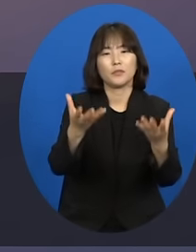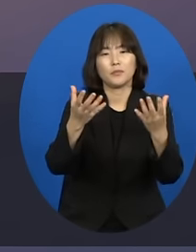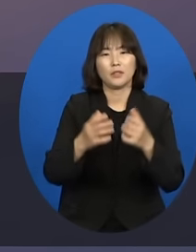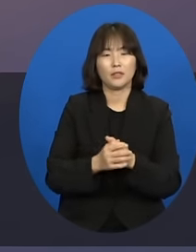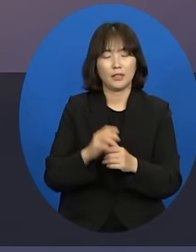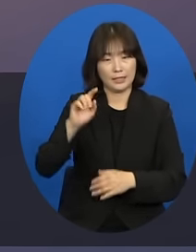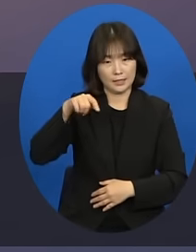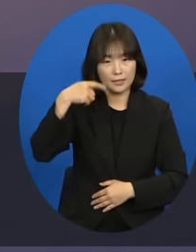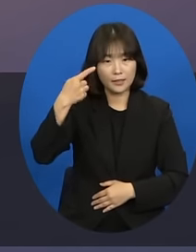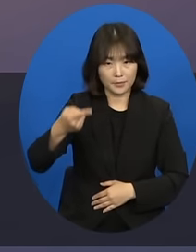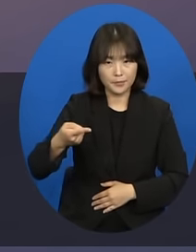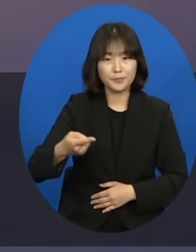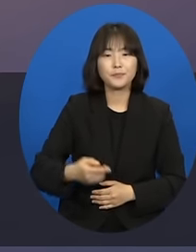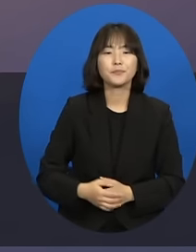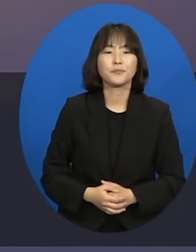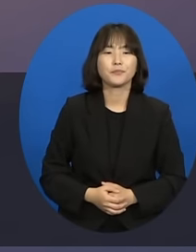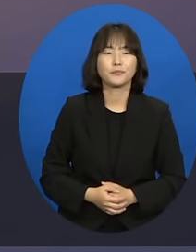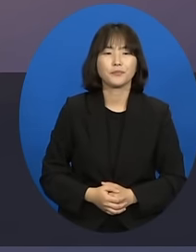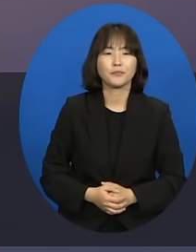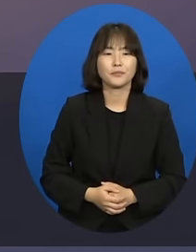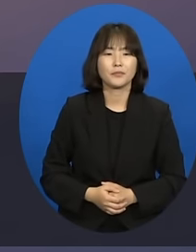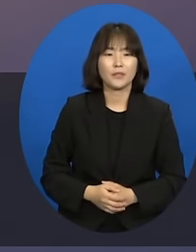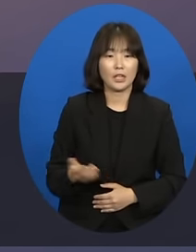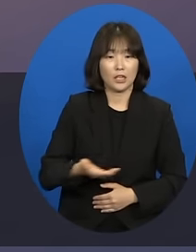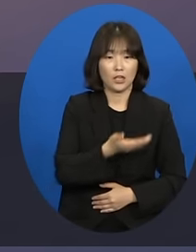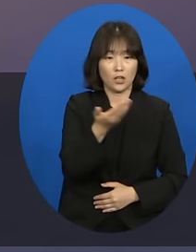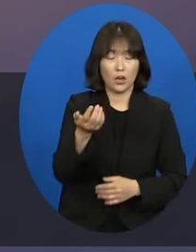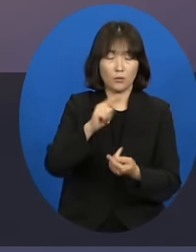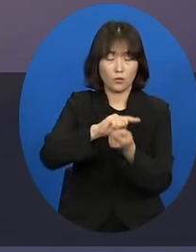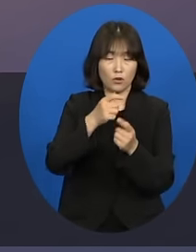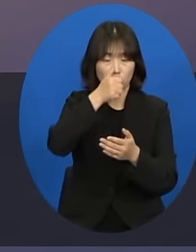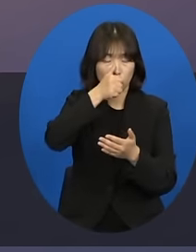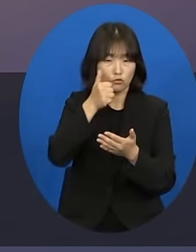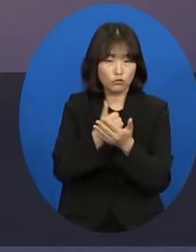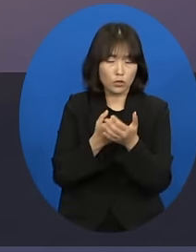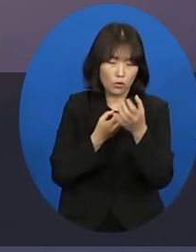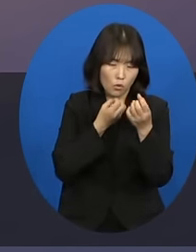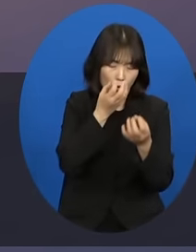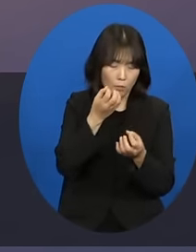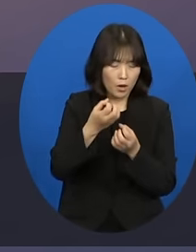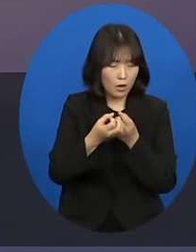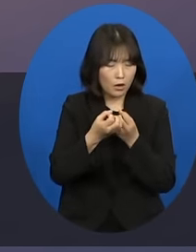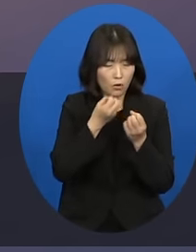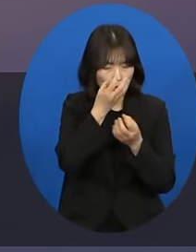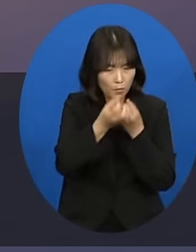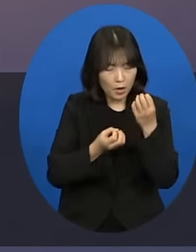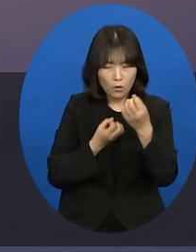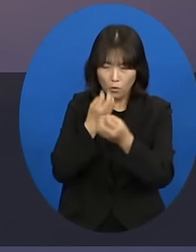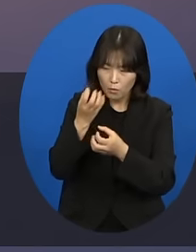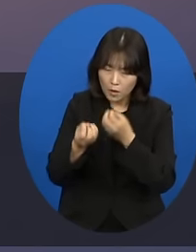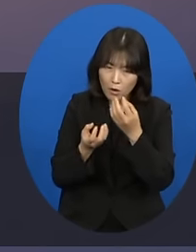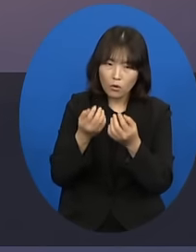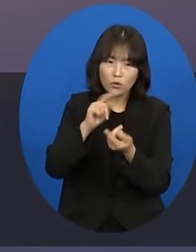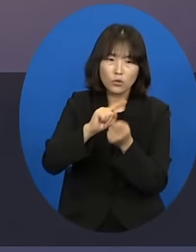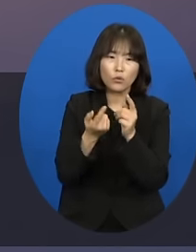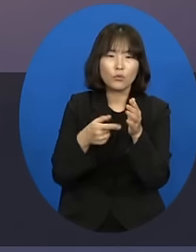다음 주십시오. 그러므로 여러분 서로 죄를 고백하고 서로를 위하여 기도하십시오. 아멘.